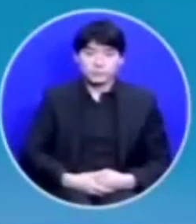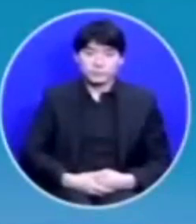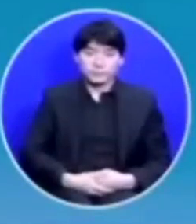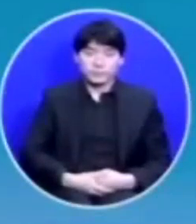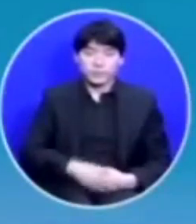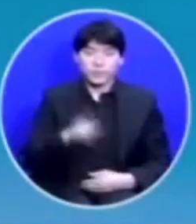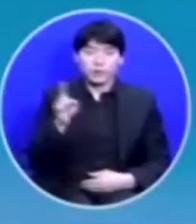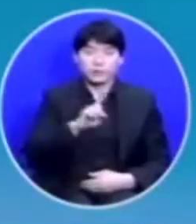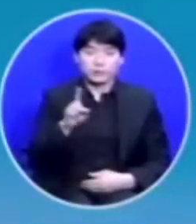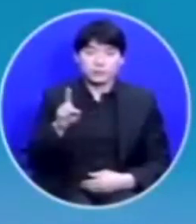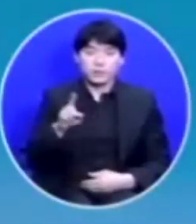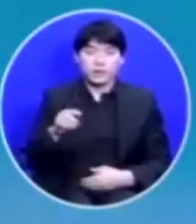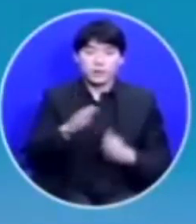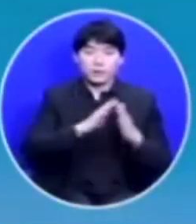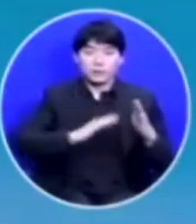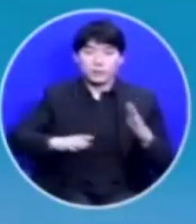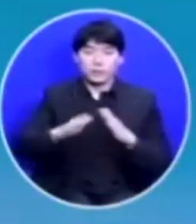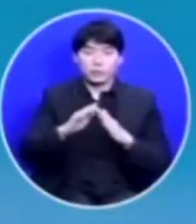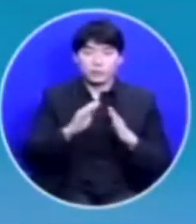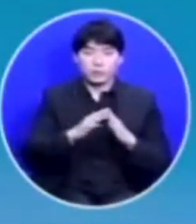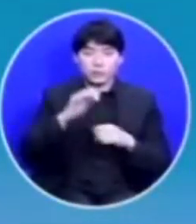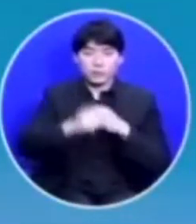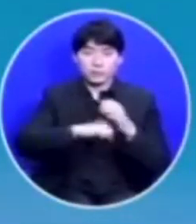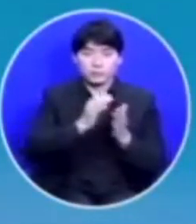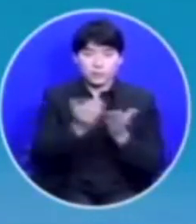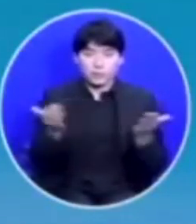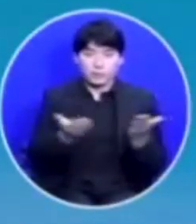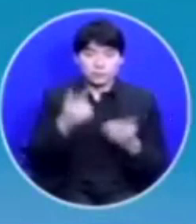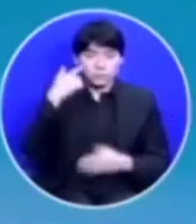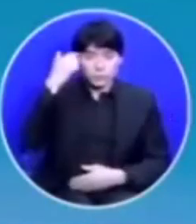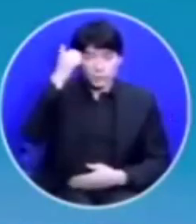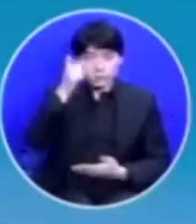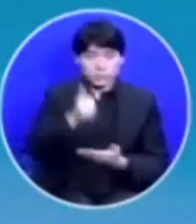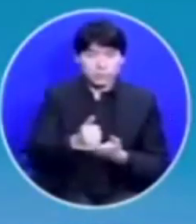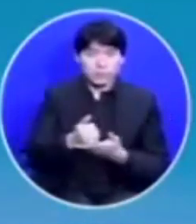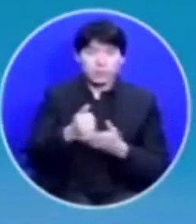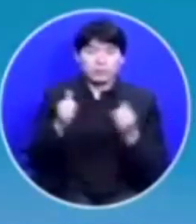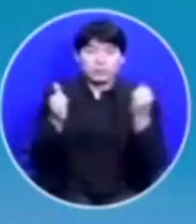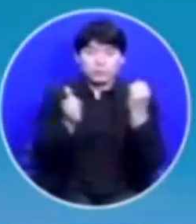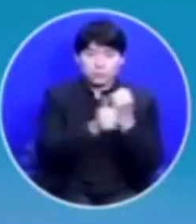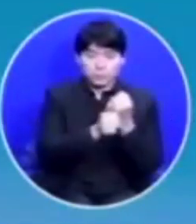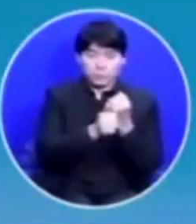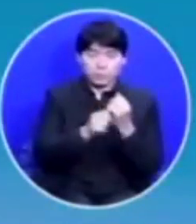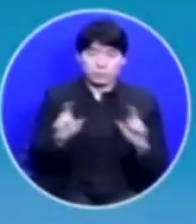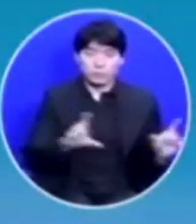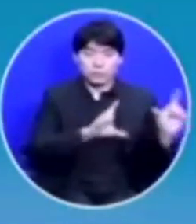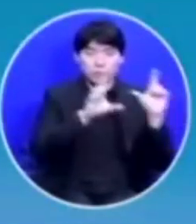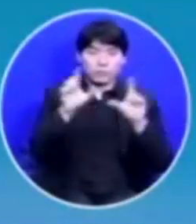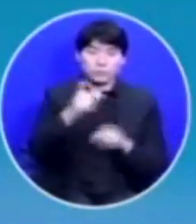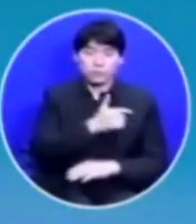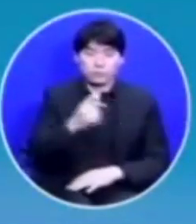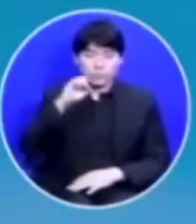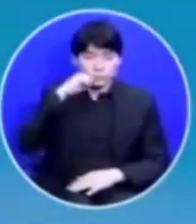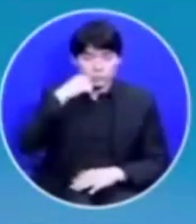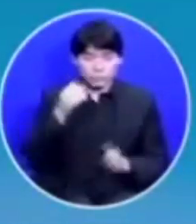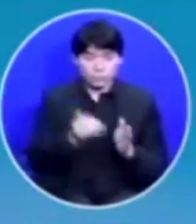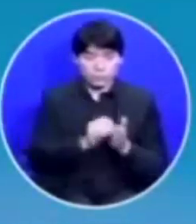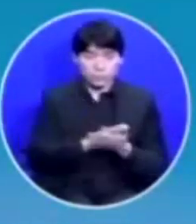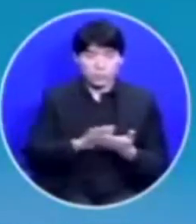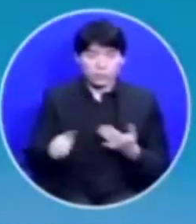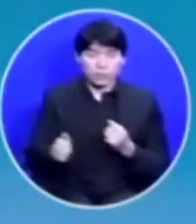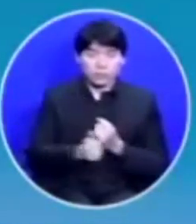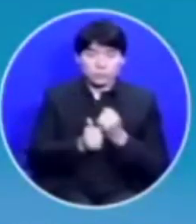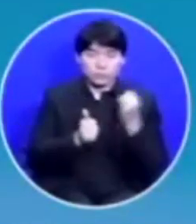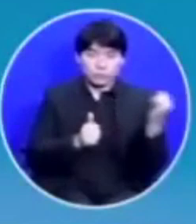어느 가정 사역을 하시는 목사님 결혼생활은 굉장히 어려웠다 입니다 사모님